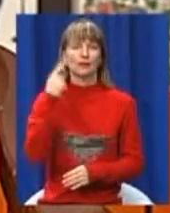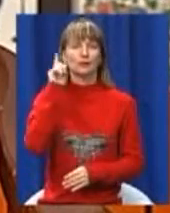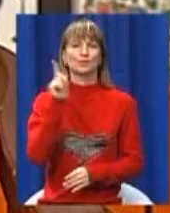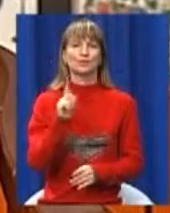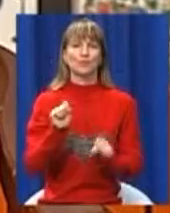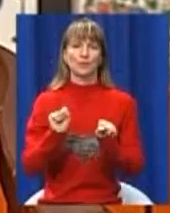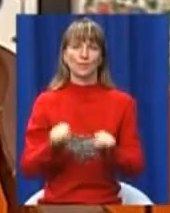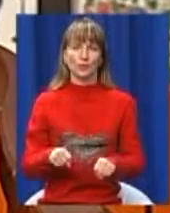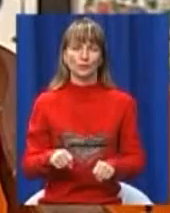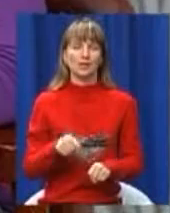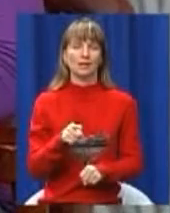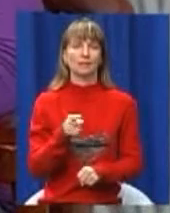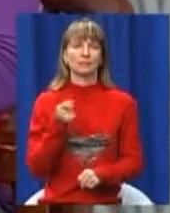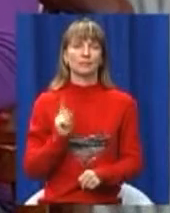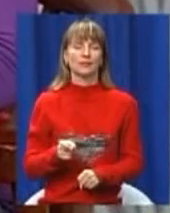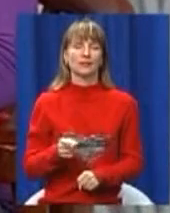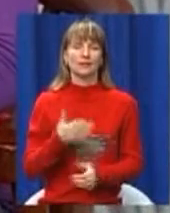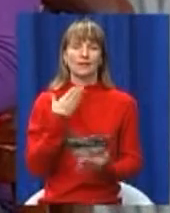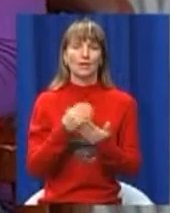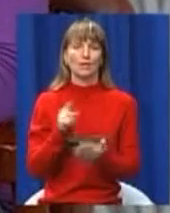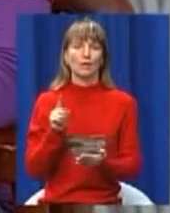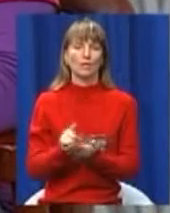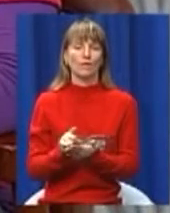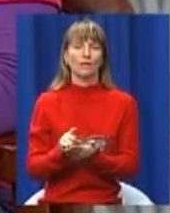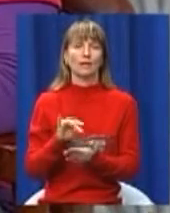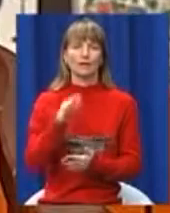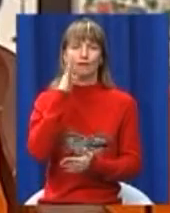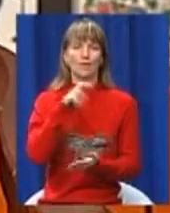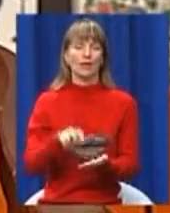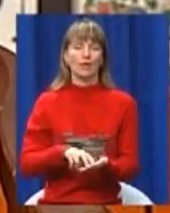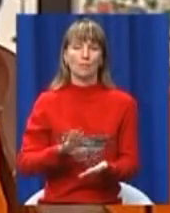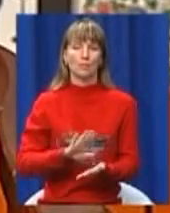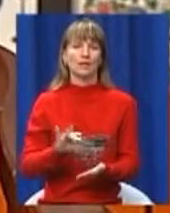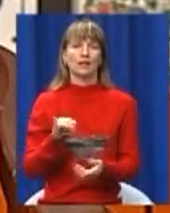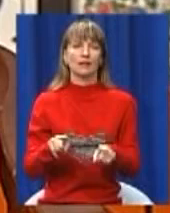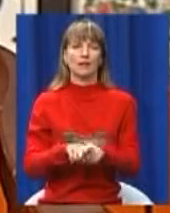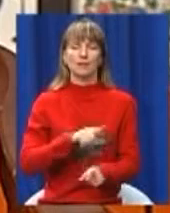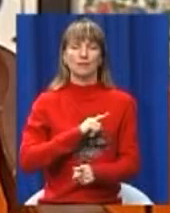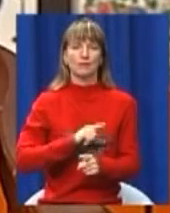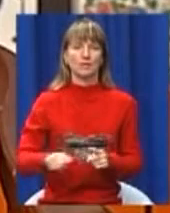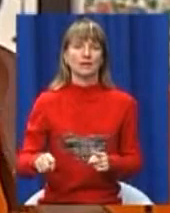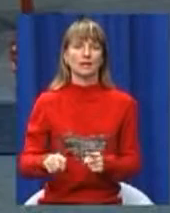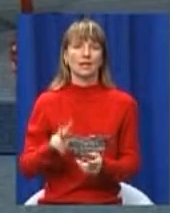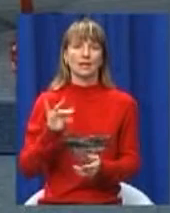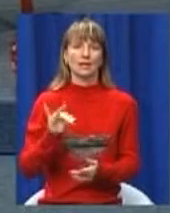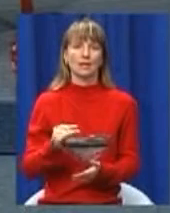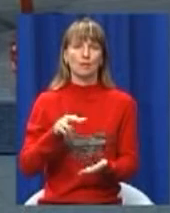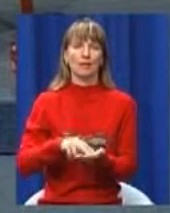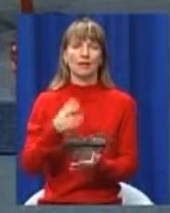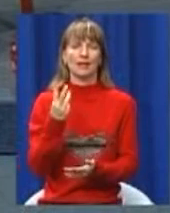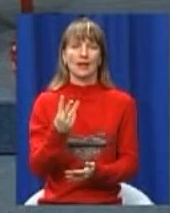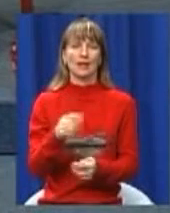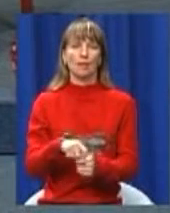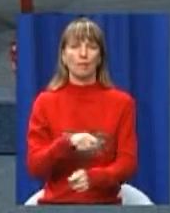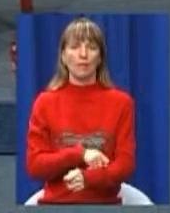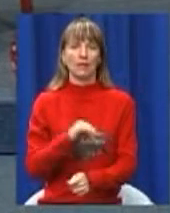що можна. Вона справиться зі своїми обов'язками, так? Вона навіть і воду не боїться, і така от спритна, і пригає там на 3 метри,